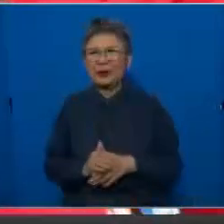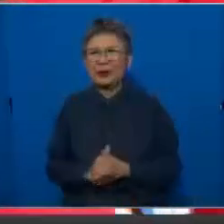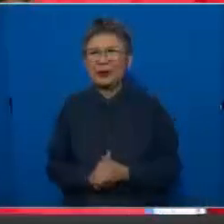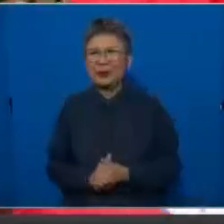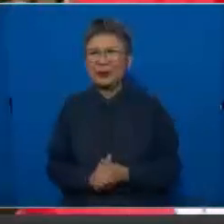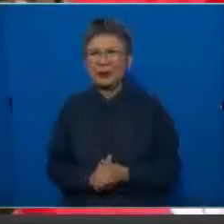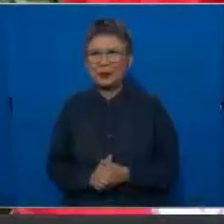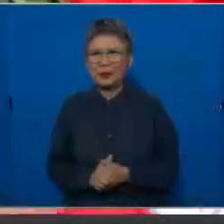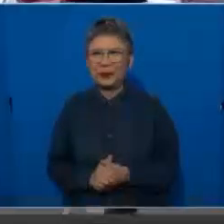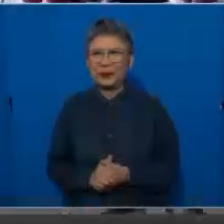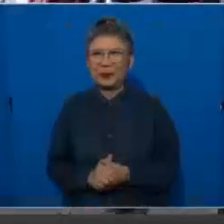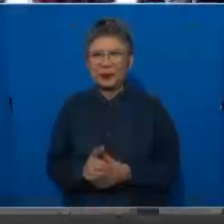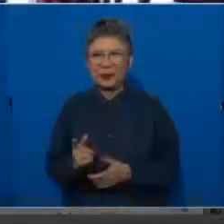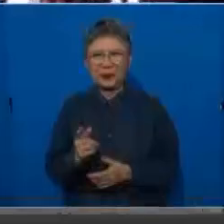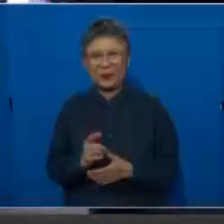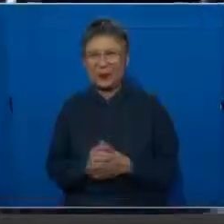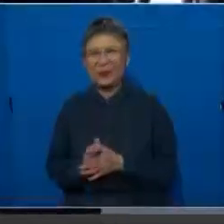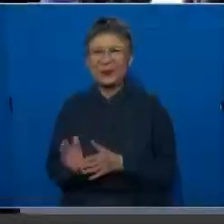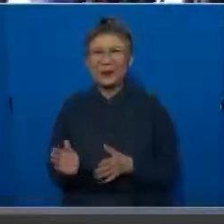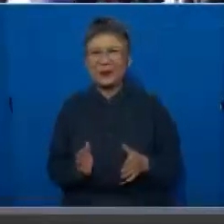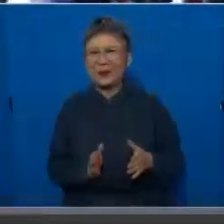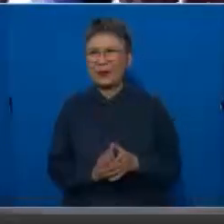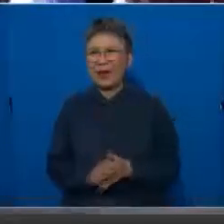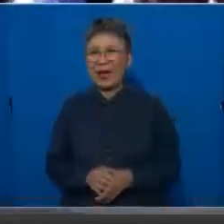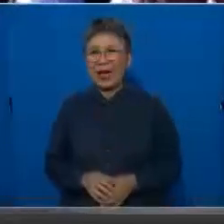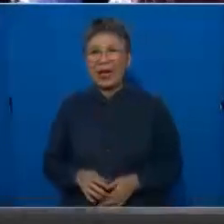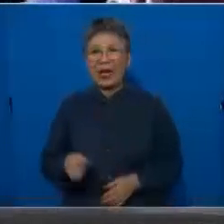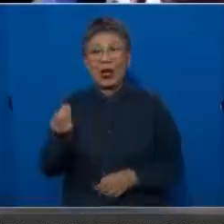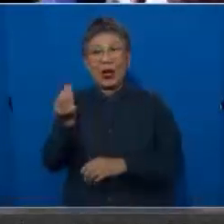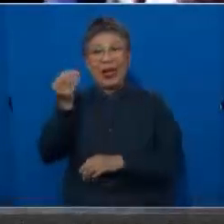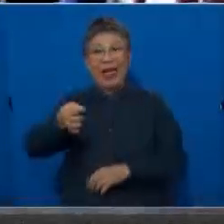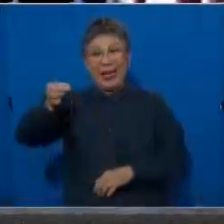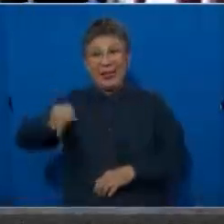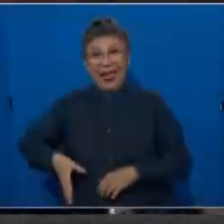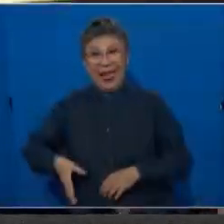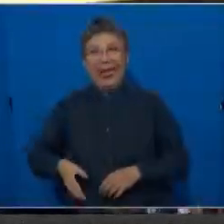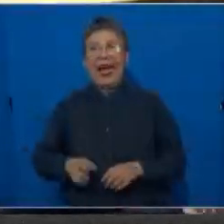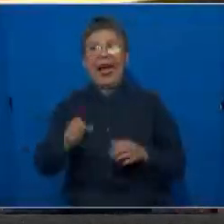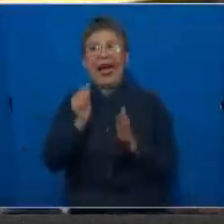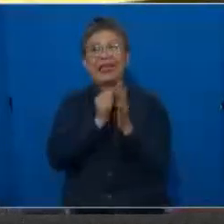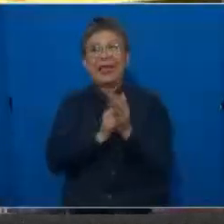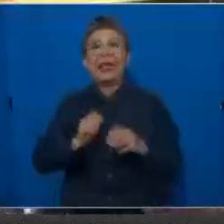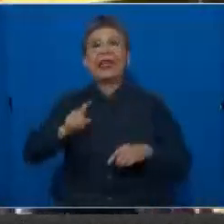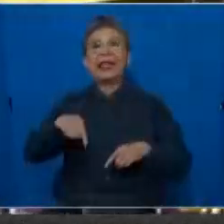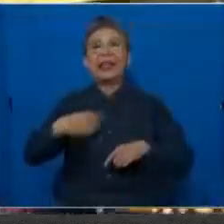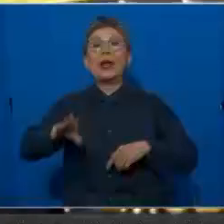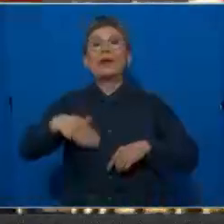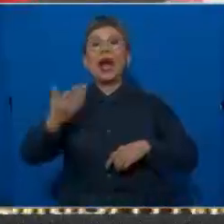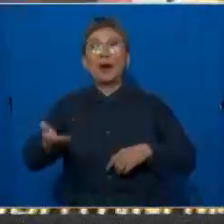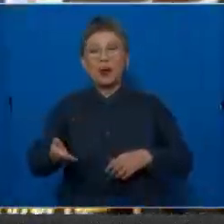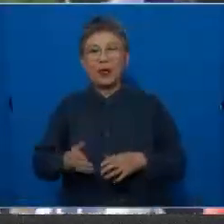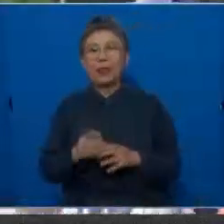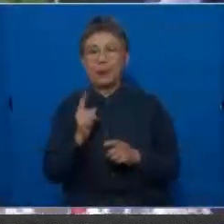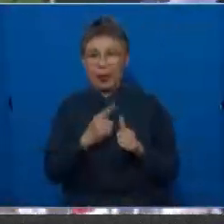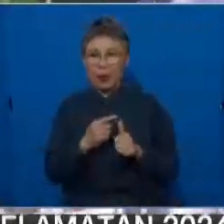Gak. Yang pertama enak sekali, Mas. Pihak desa mengaku penyelenggaraan ruatan desa setiap tahun tidak hanya sebagai rasa